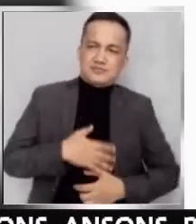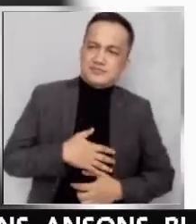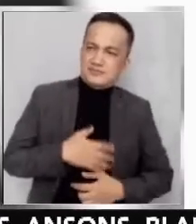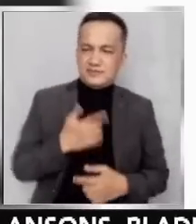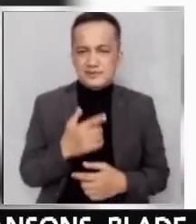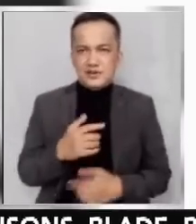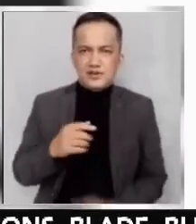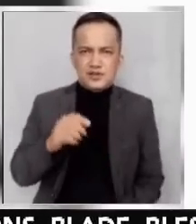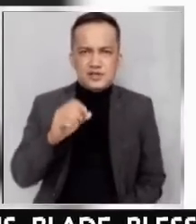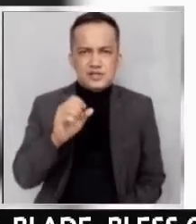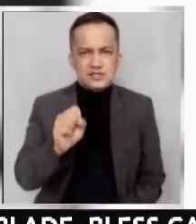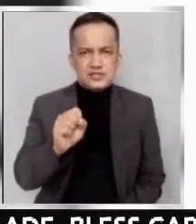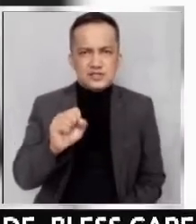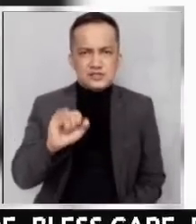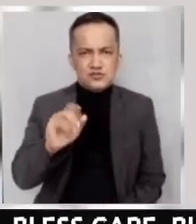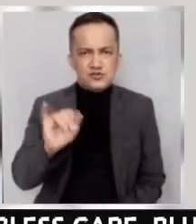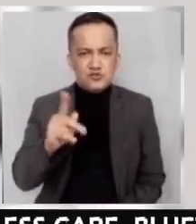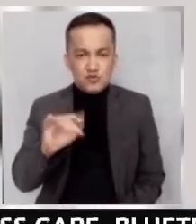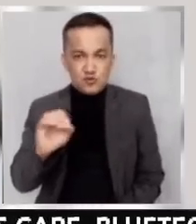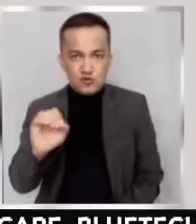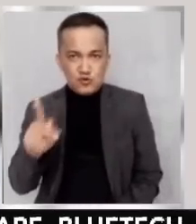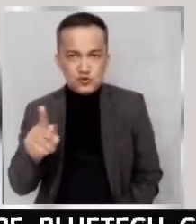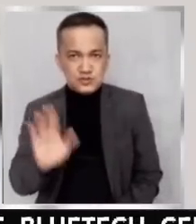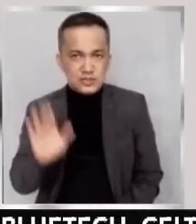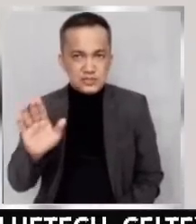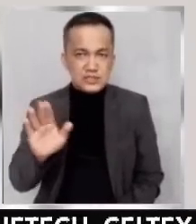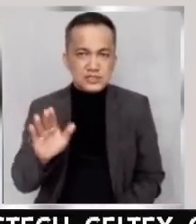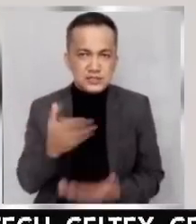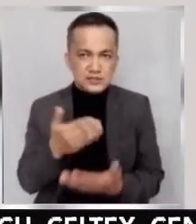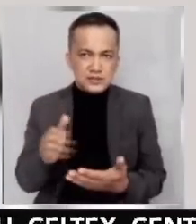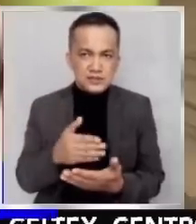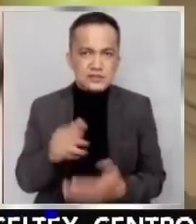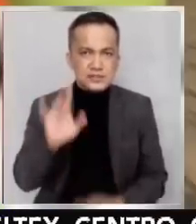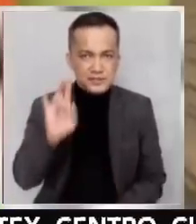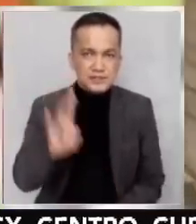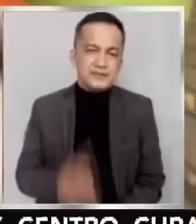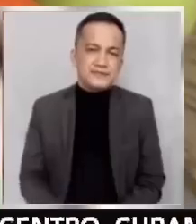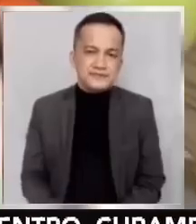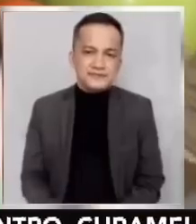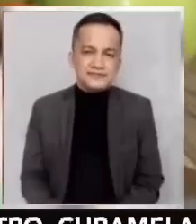Jungkook para ito sa kanyang upcoming solo single na 7.